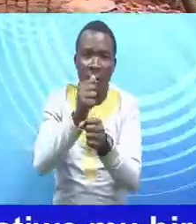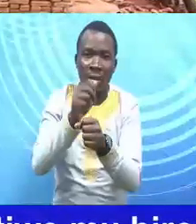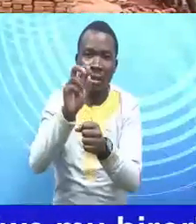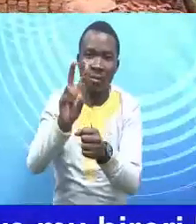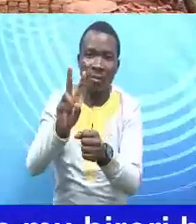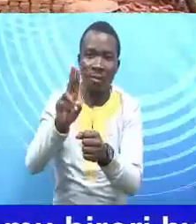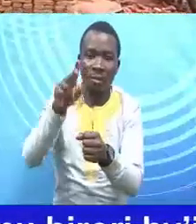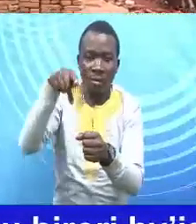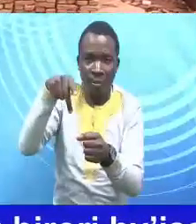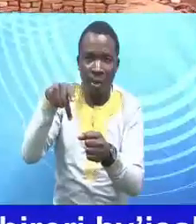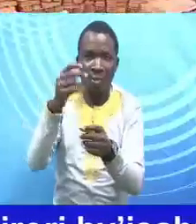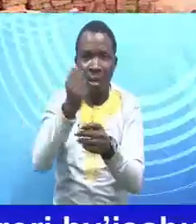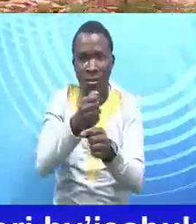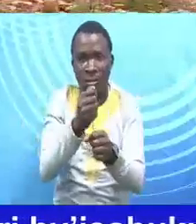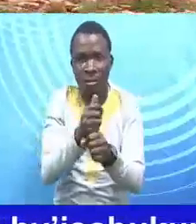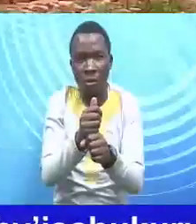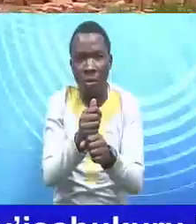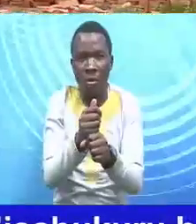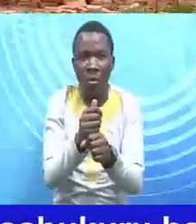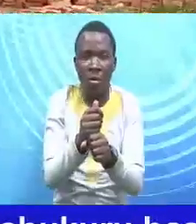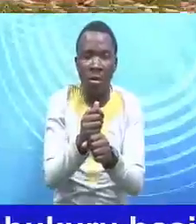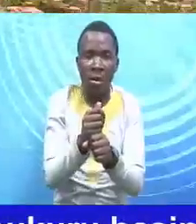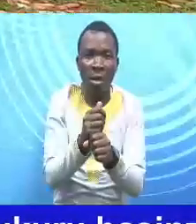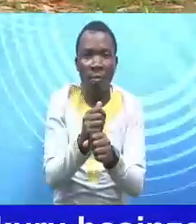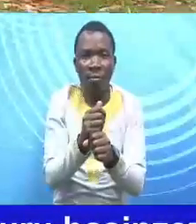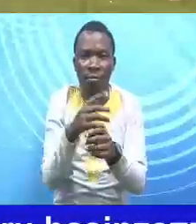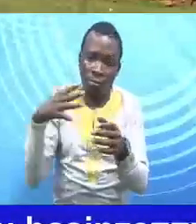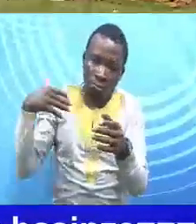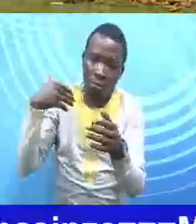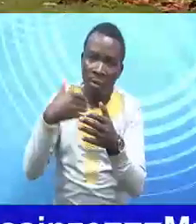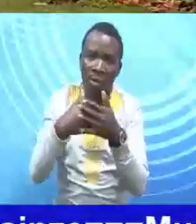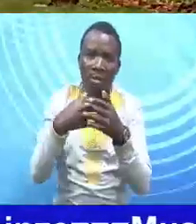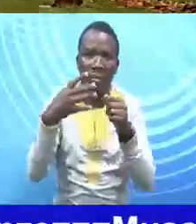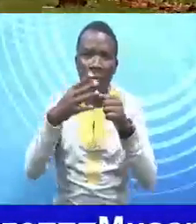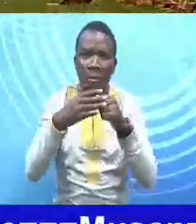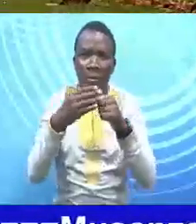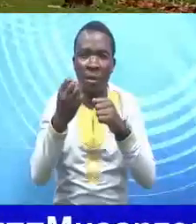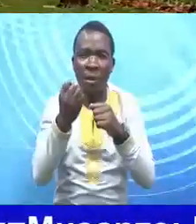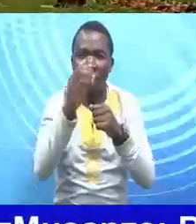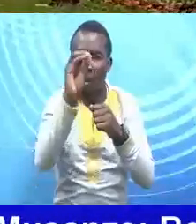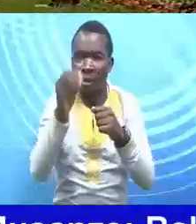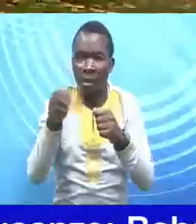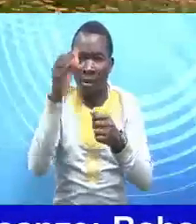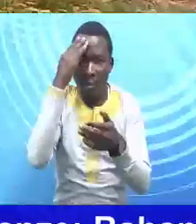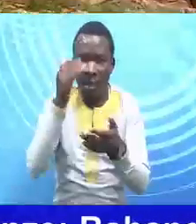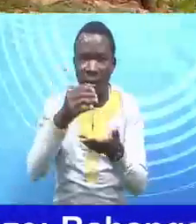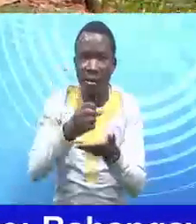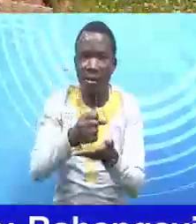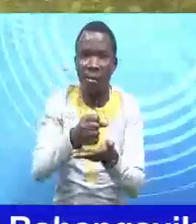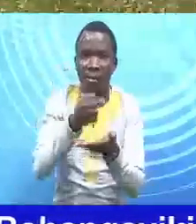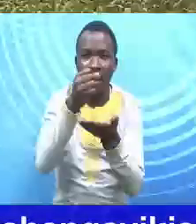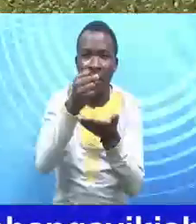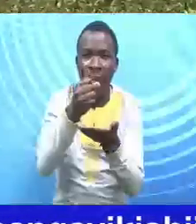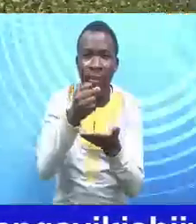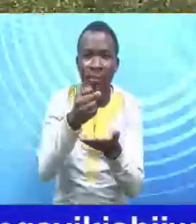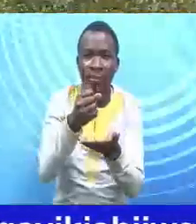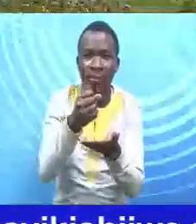works barawukora ugira nko 95% kubera ingengo y'imari yahise isa neza